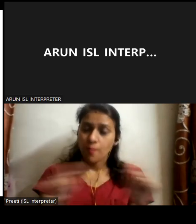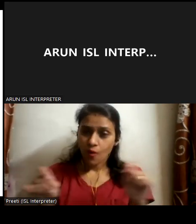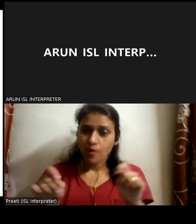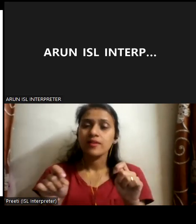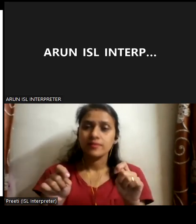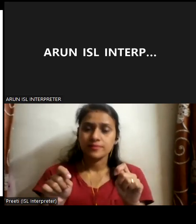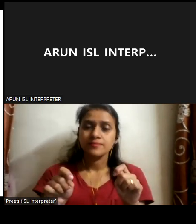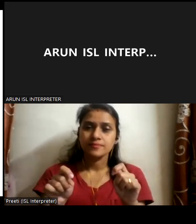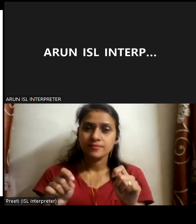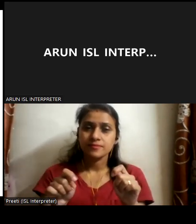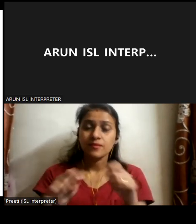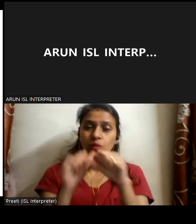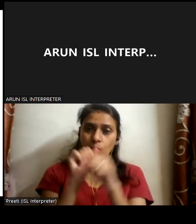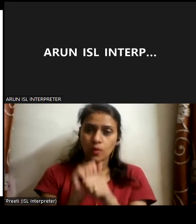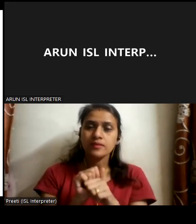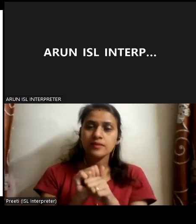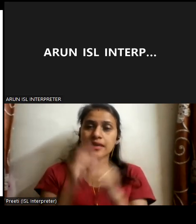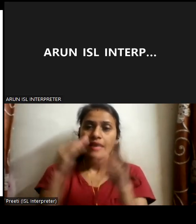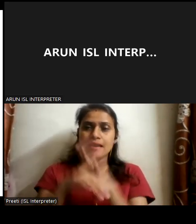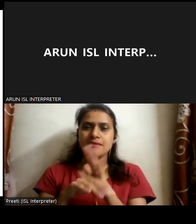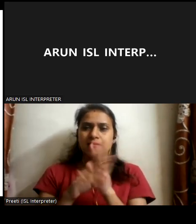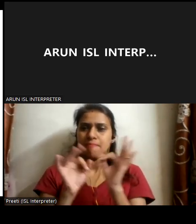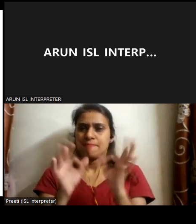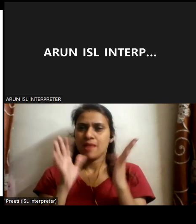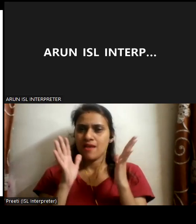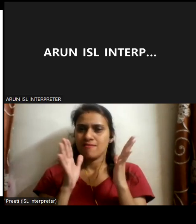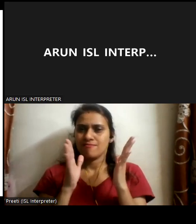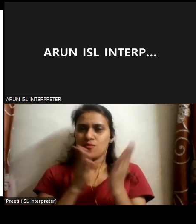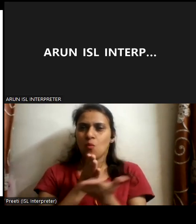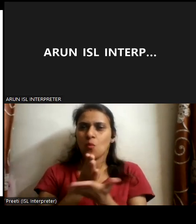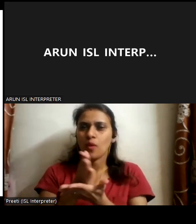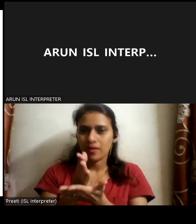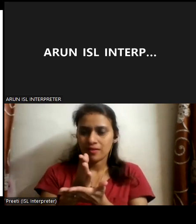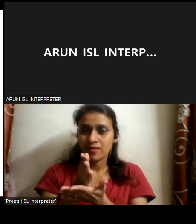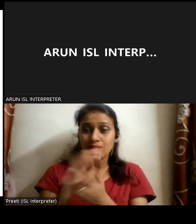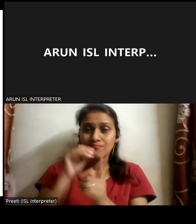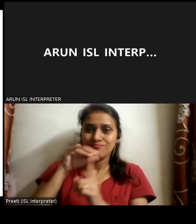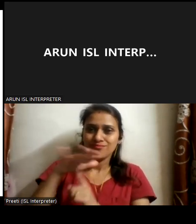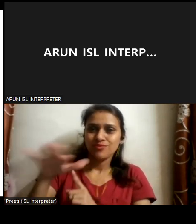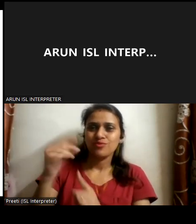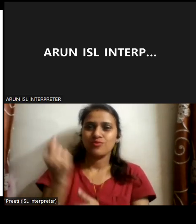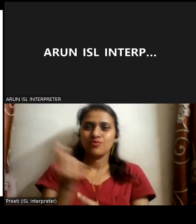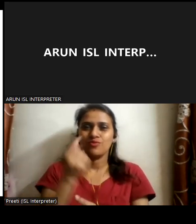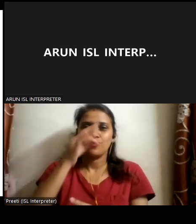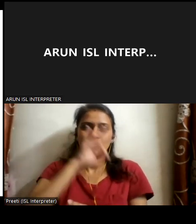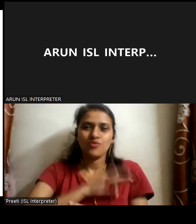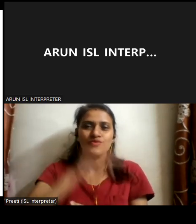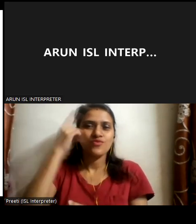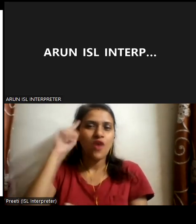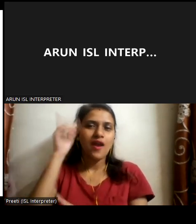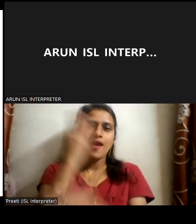वर्क इन एफिशिएंट मैनर एंड इफेक्टिवली फॉर पर्सन्स विद डिसेबिलिटीज, ठीक